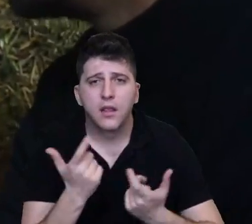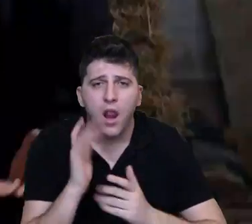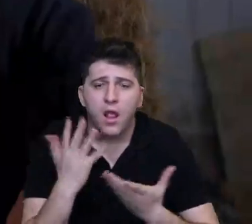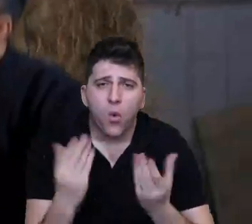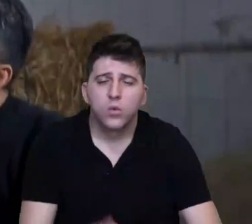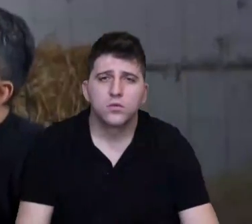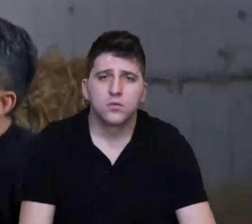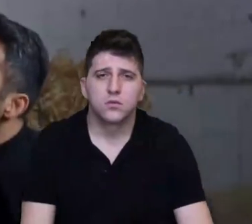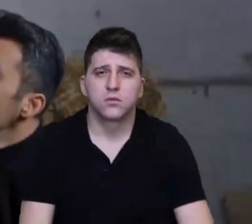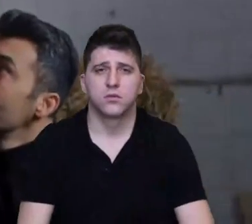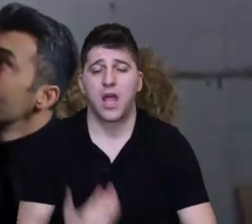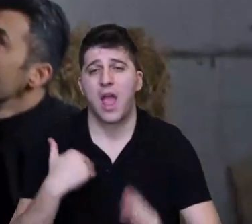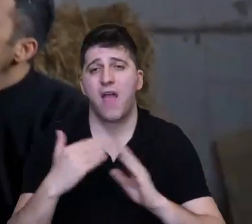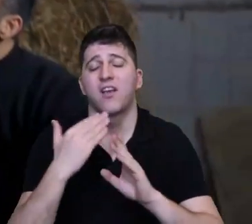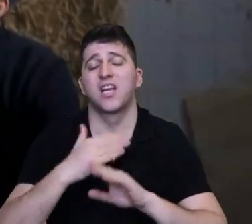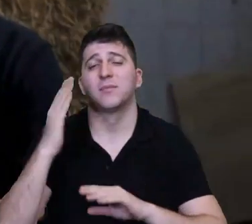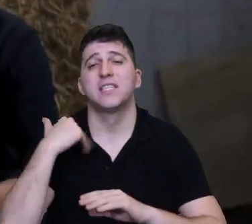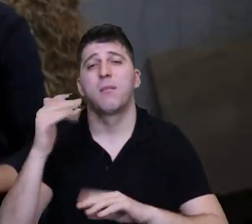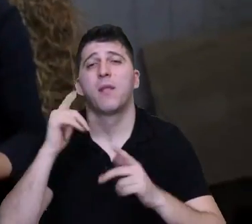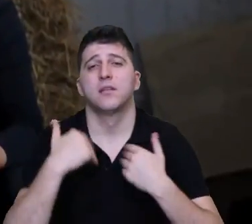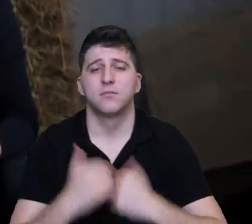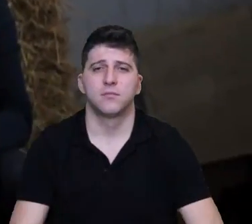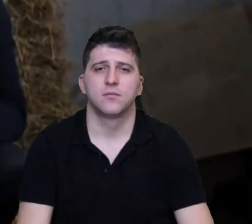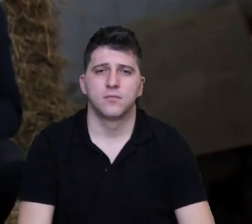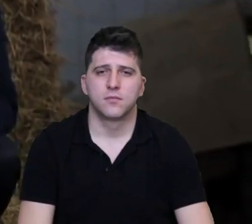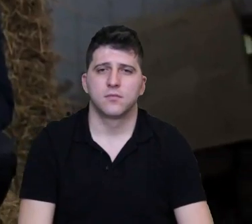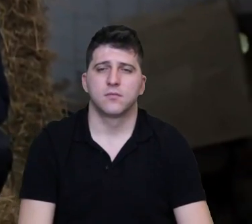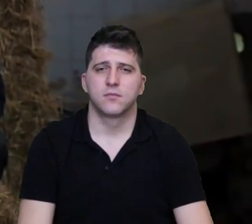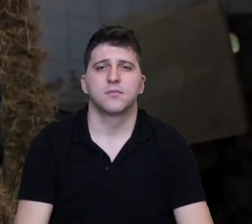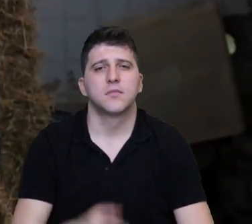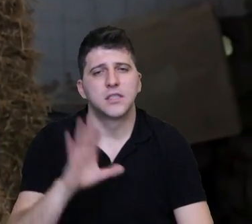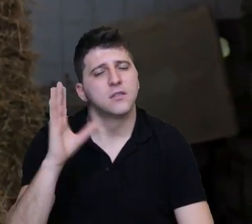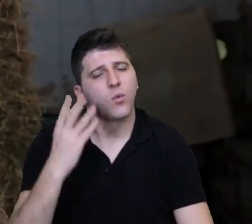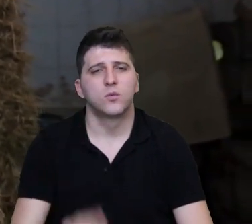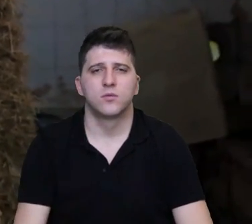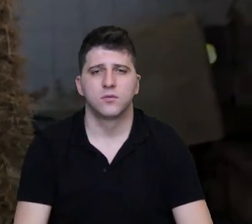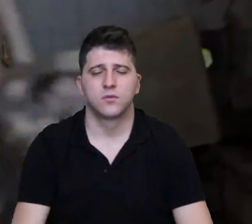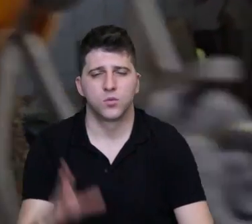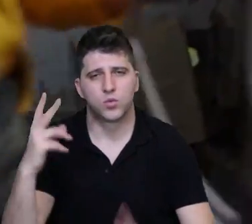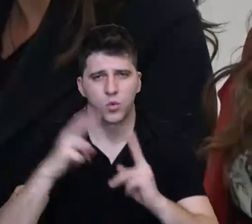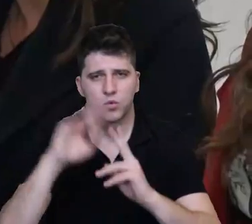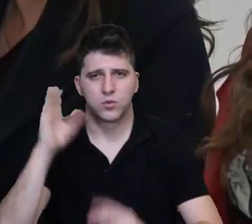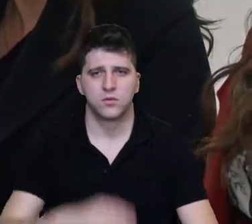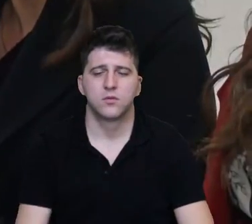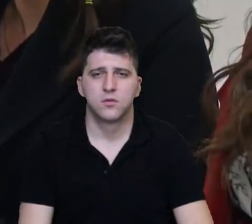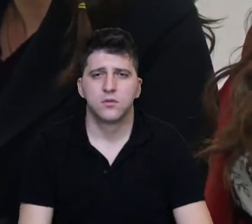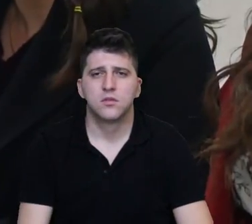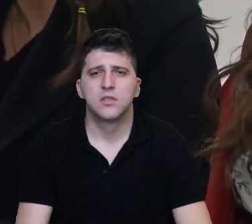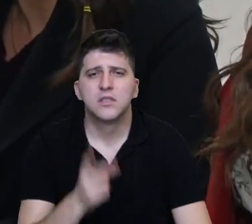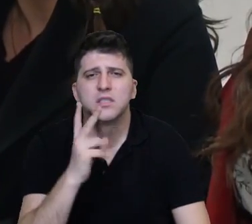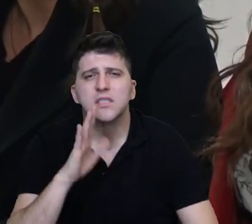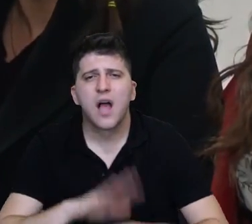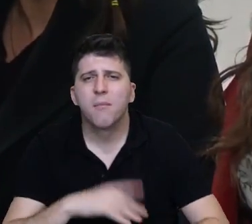ne oldu? Ayaklandı. Biraz eve geç kaldım, gitmem lazım. Git bakalım. Hadi görüşürüz. Siz ne